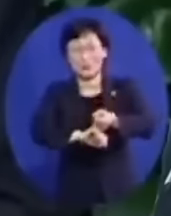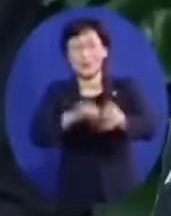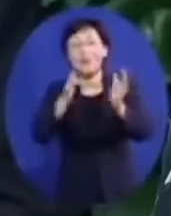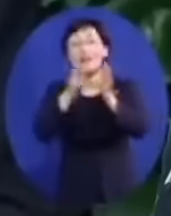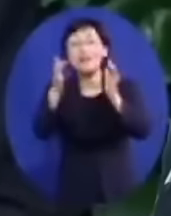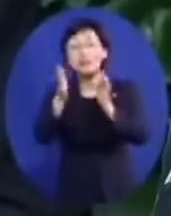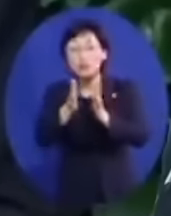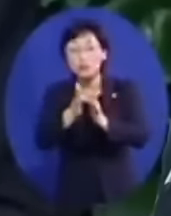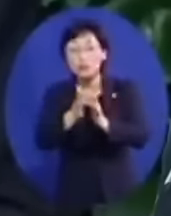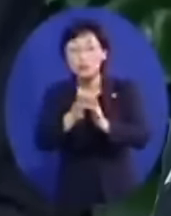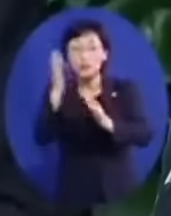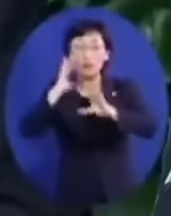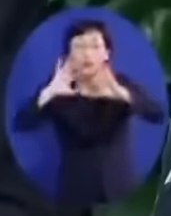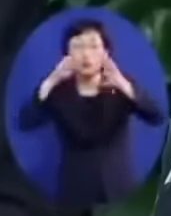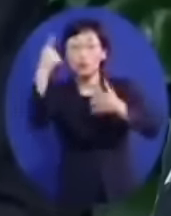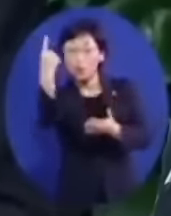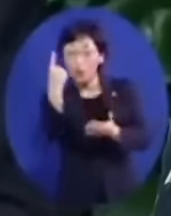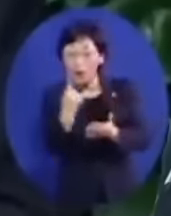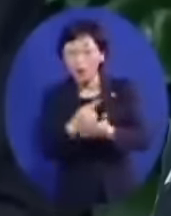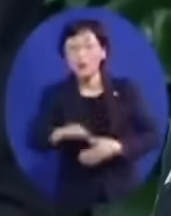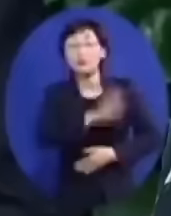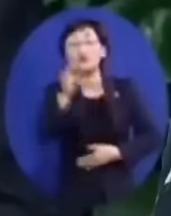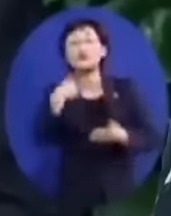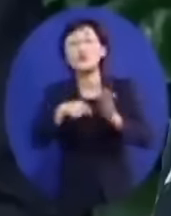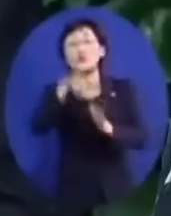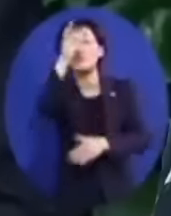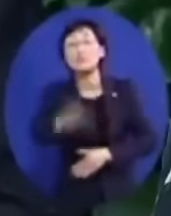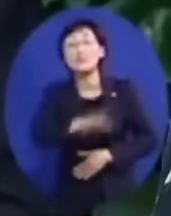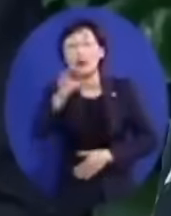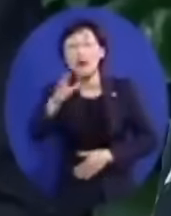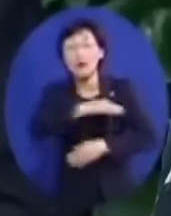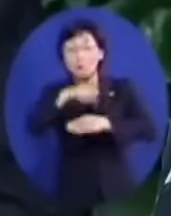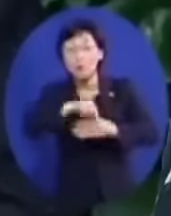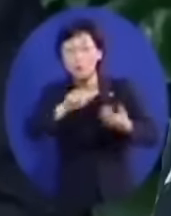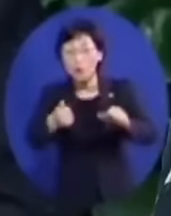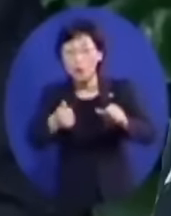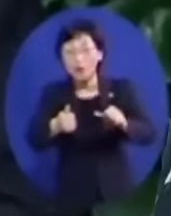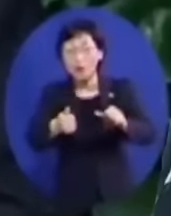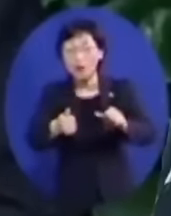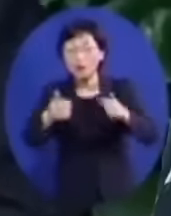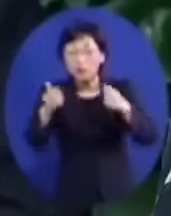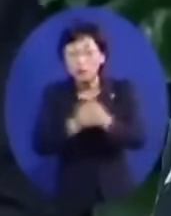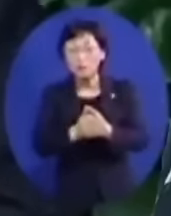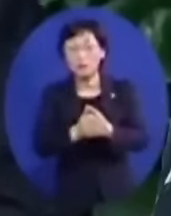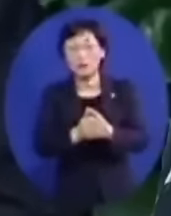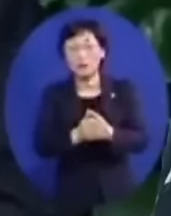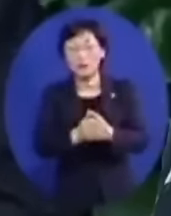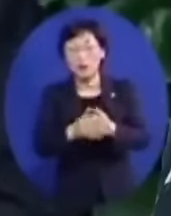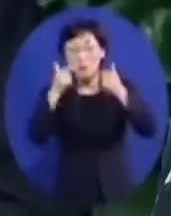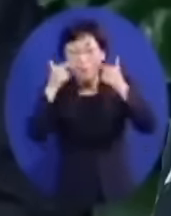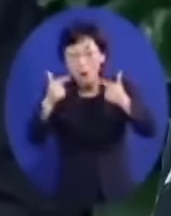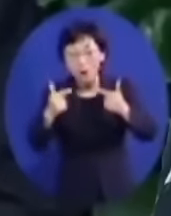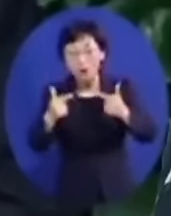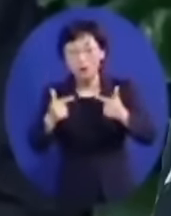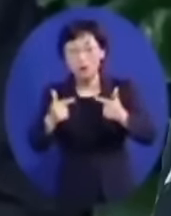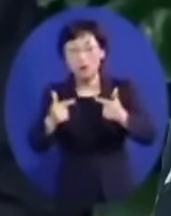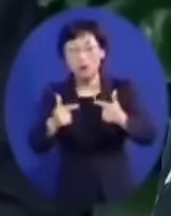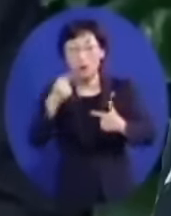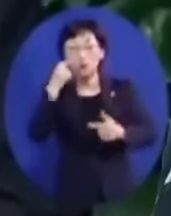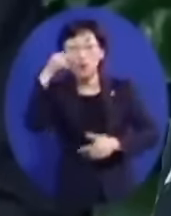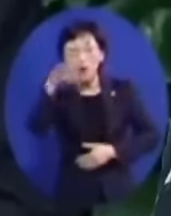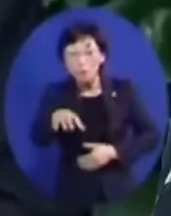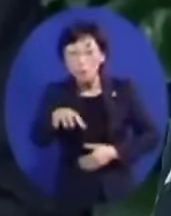예수님이 천국에서 오셔서 우리 위하여 십자가에서 몸짓고 피 흘려 죽으심으로 구속을 확정하시고 우리 눈앞에 보는